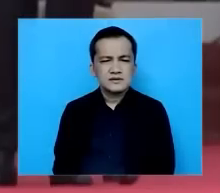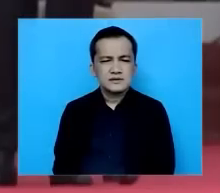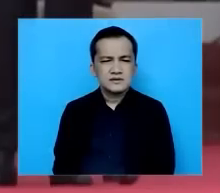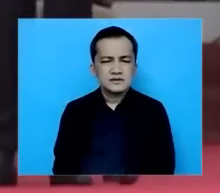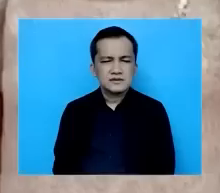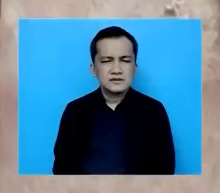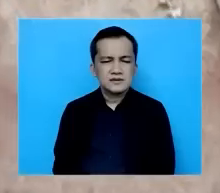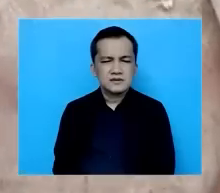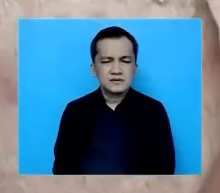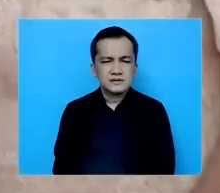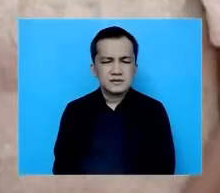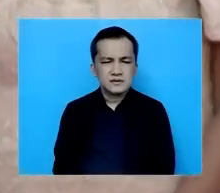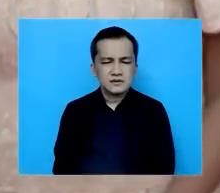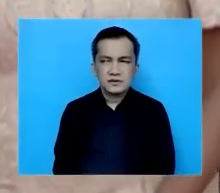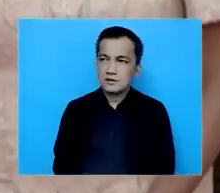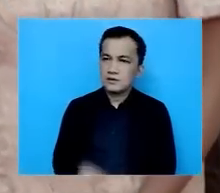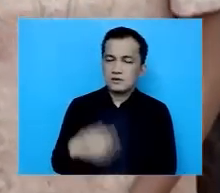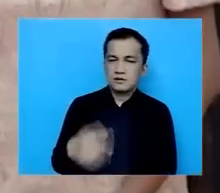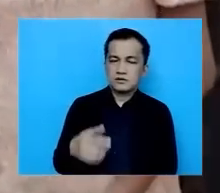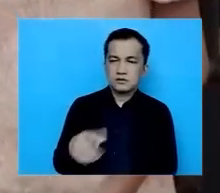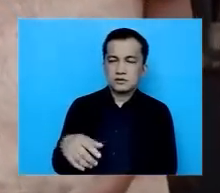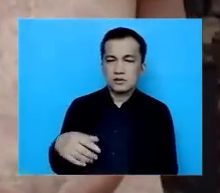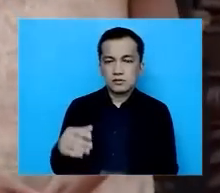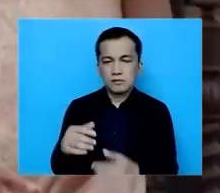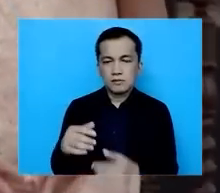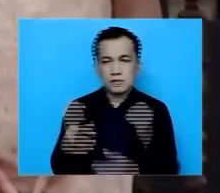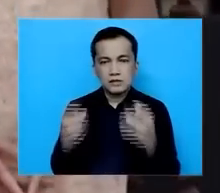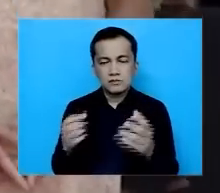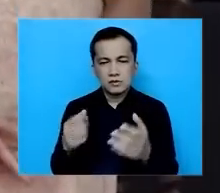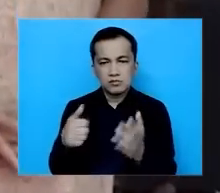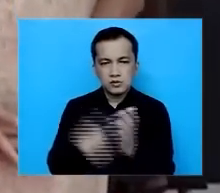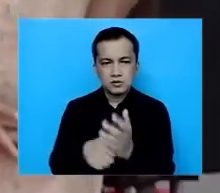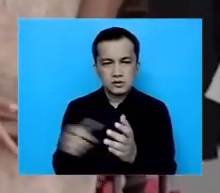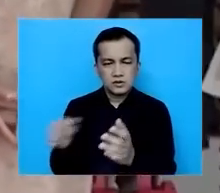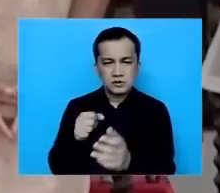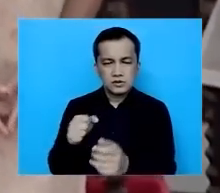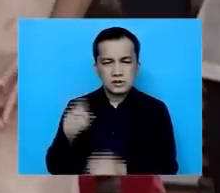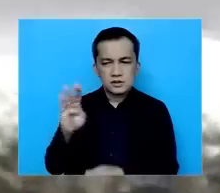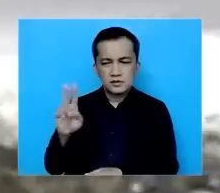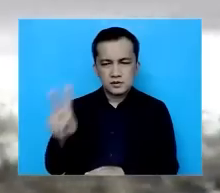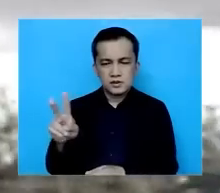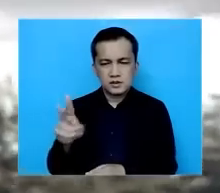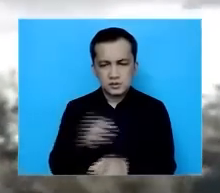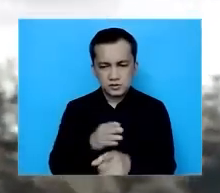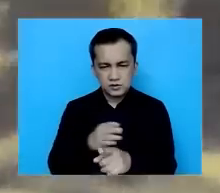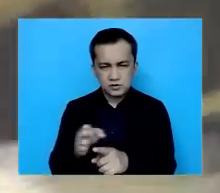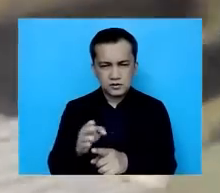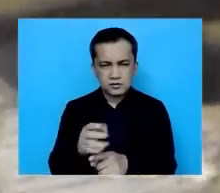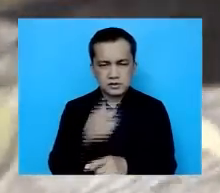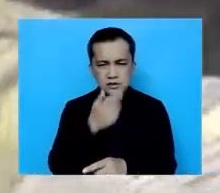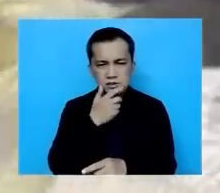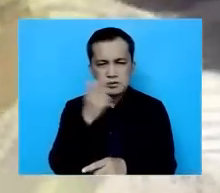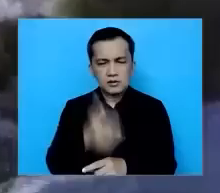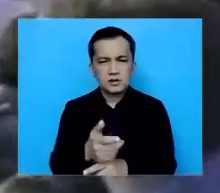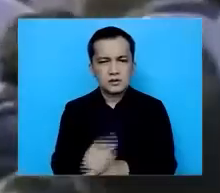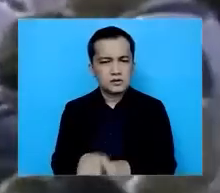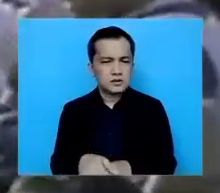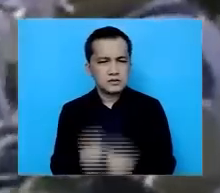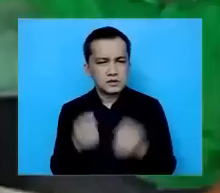31 million votes na nakuha ni Marcos Jr. ay isang direktang pagtatakwil sa diwa ng nangyari noong